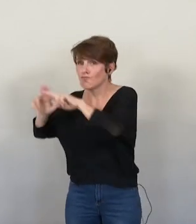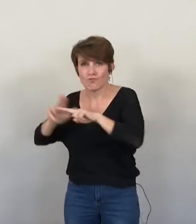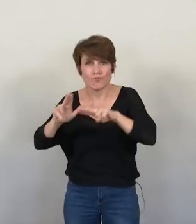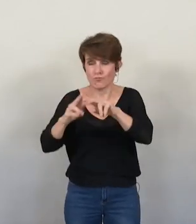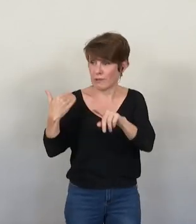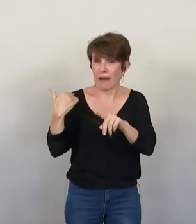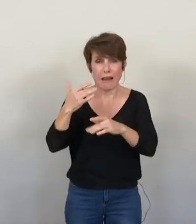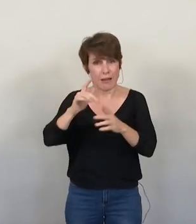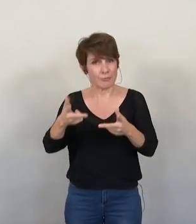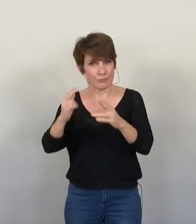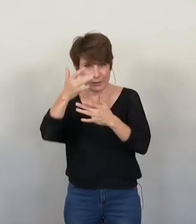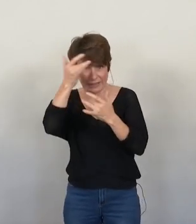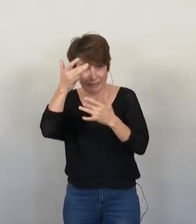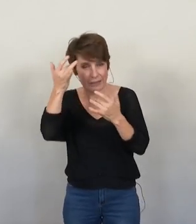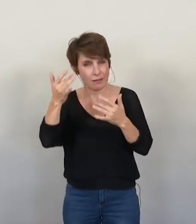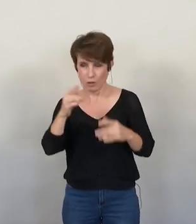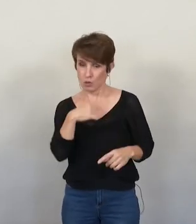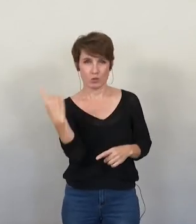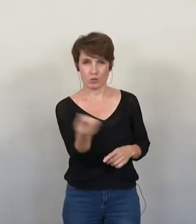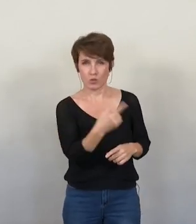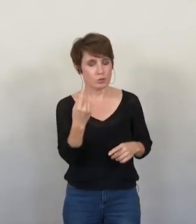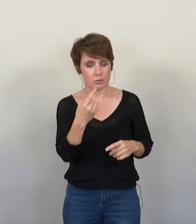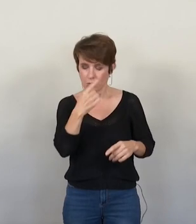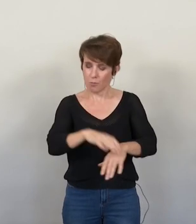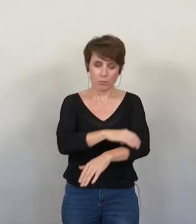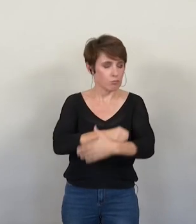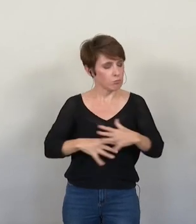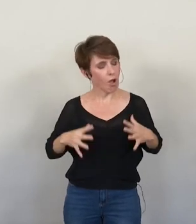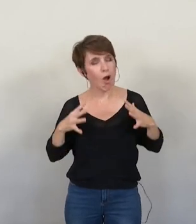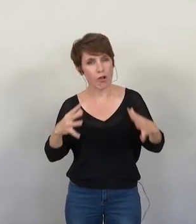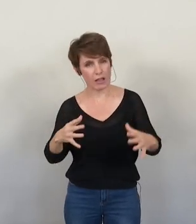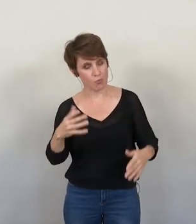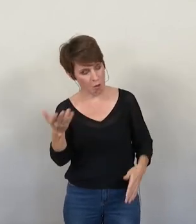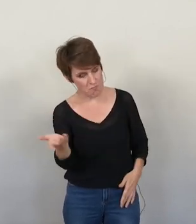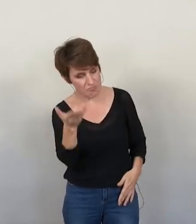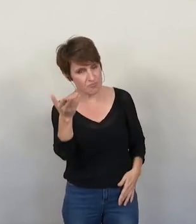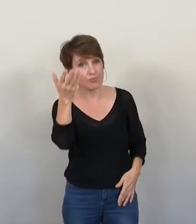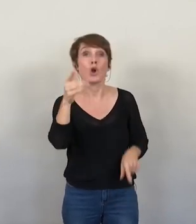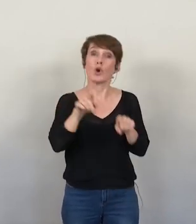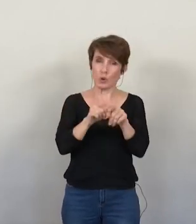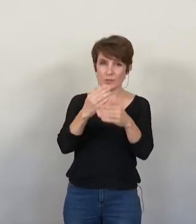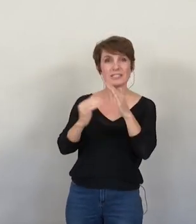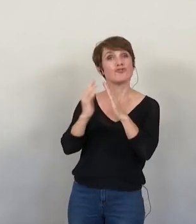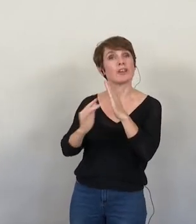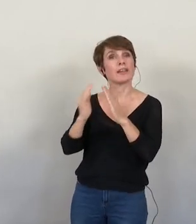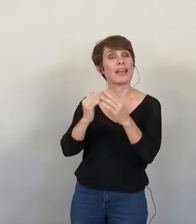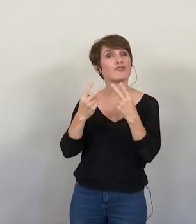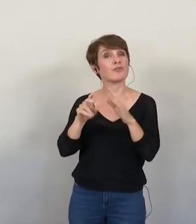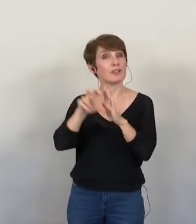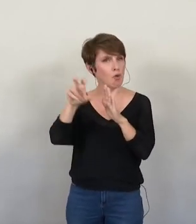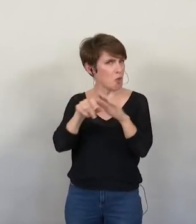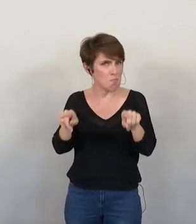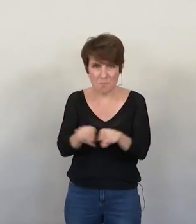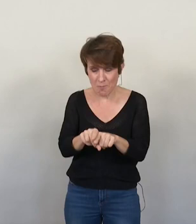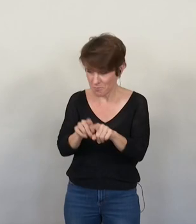l'été un engagement extraordinaire que l'on retrouve également dans les crèches de la ville de Grenoble qui